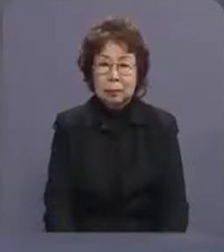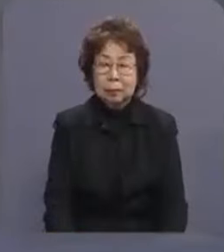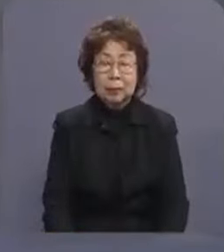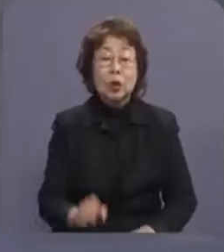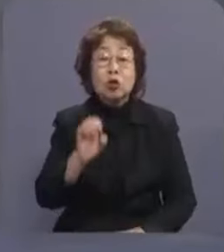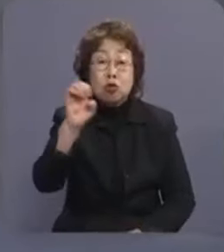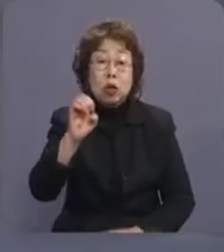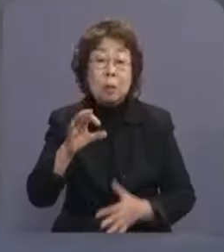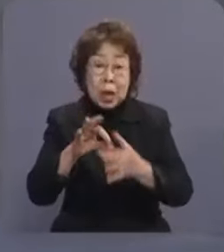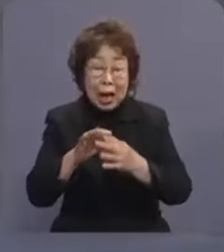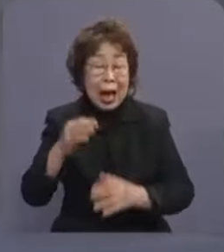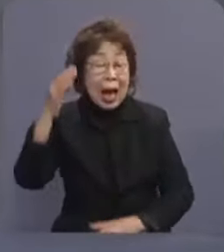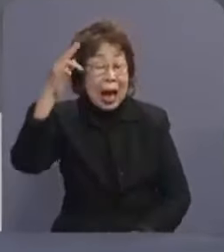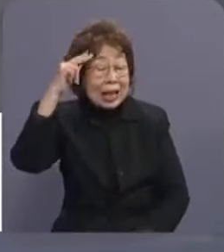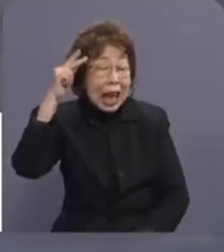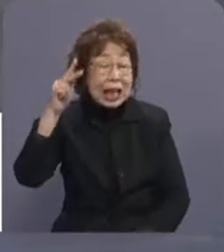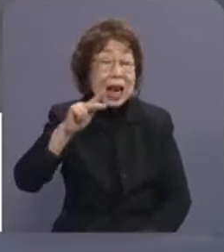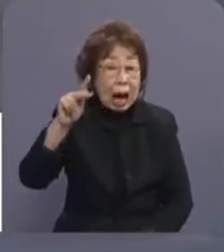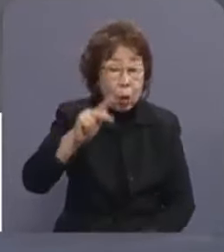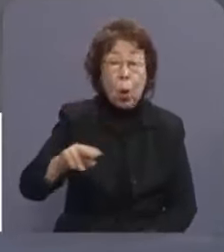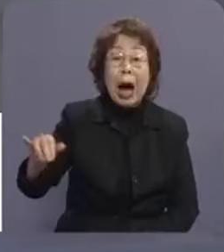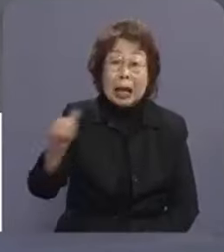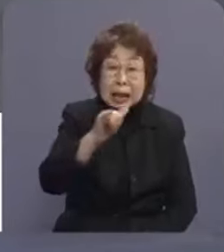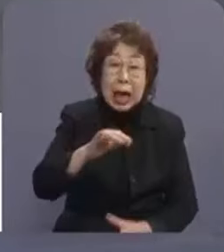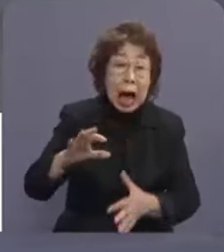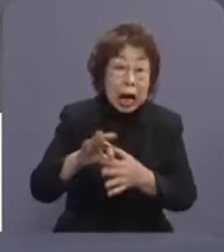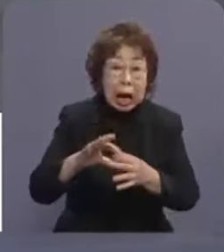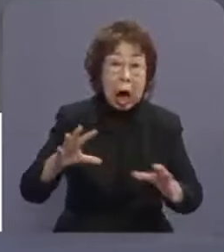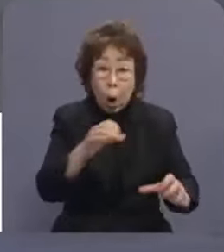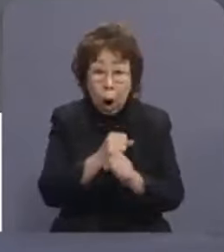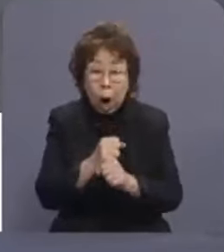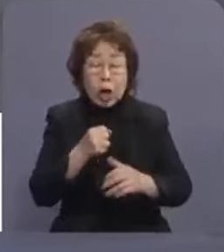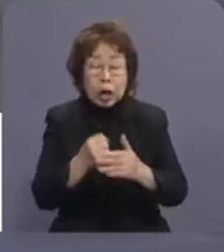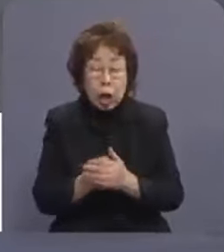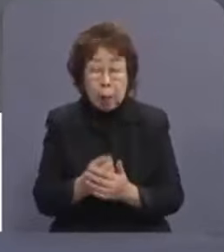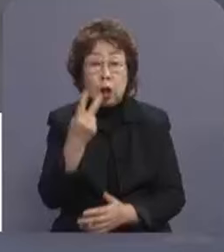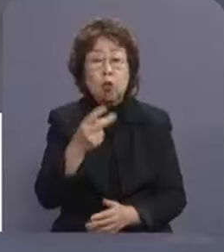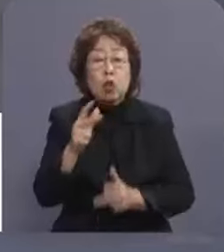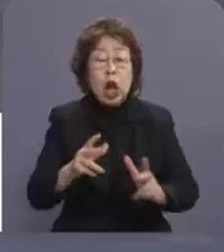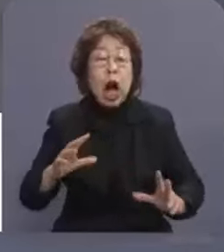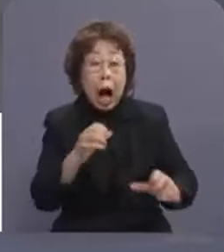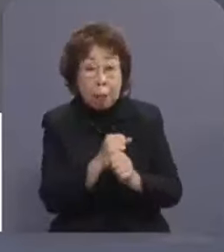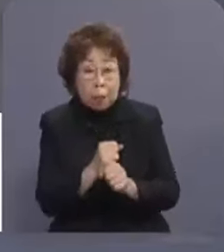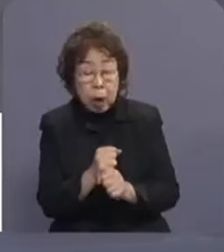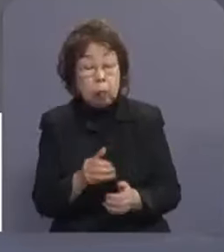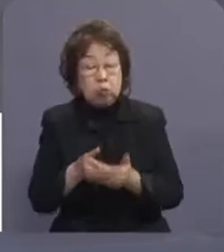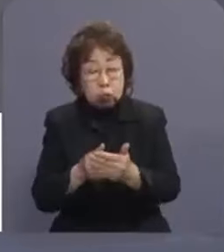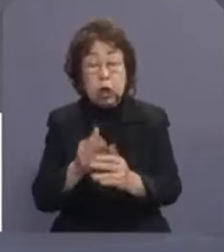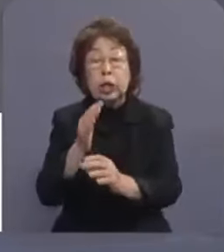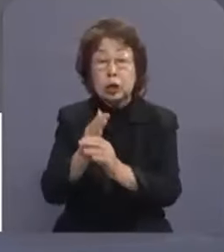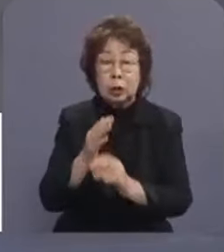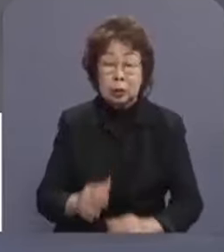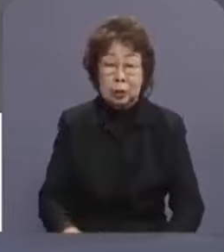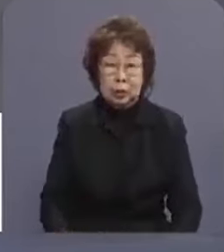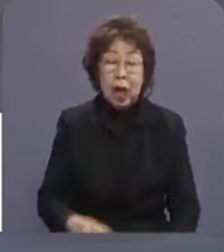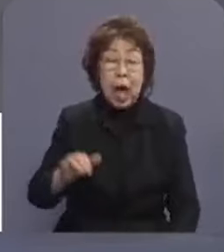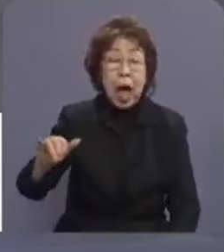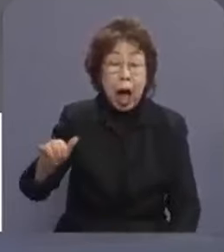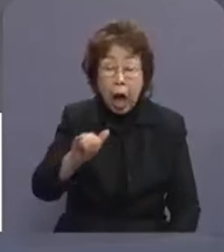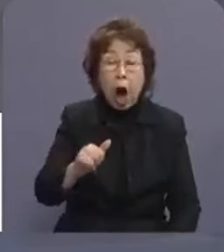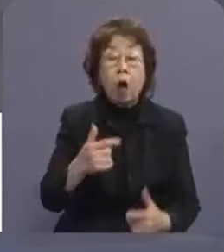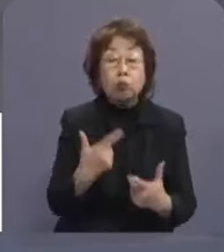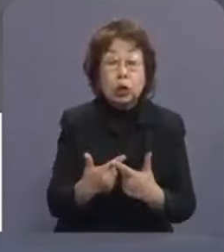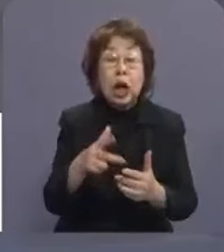유럽 연합이 대한 항공과 아시안 항공의 기업 결합을 승인하면서 두 기업의 합병 논의도 본격화되고 있습니다 에어부산